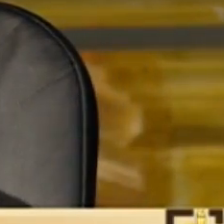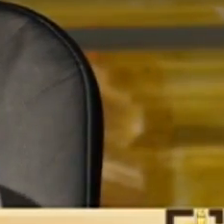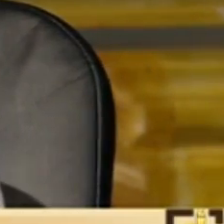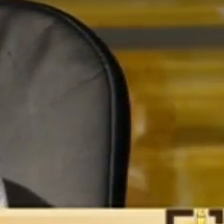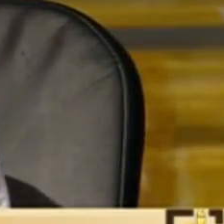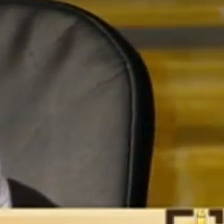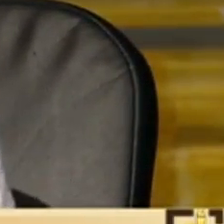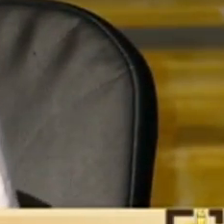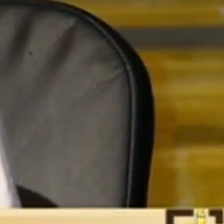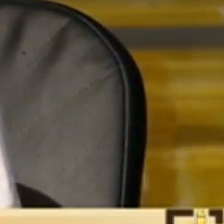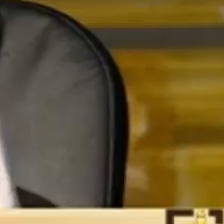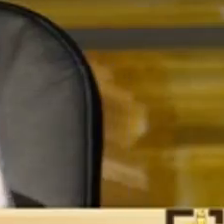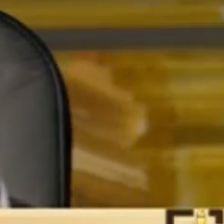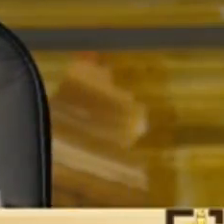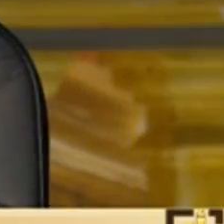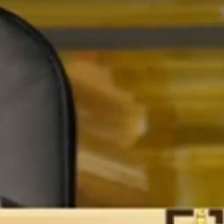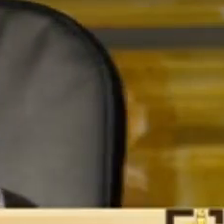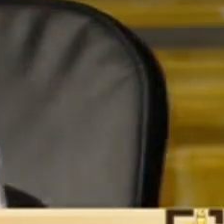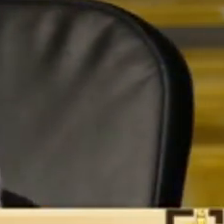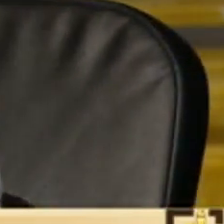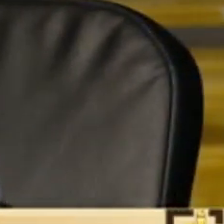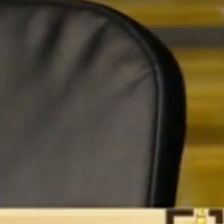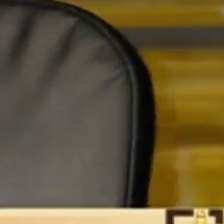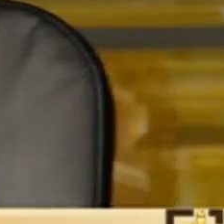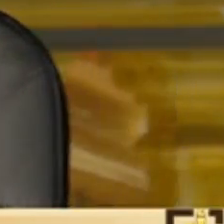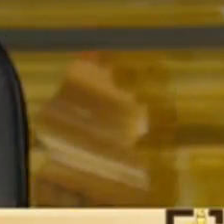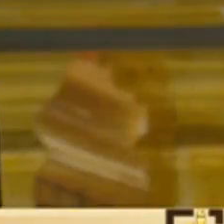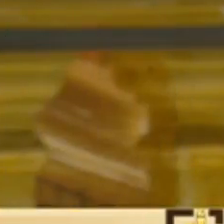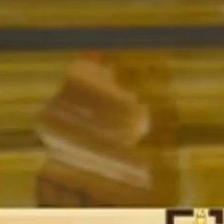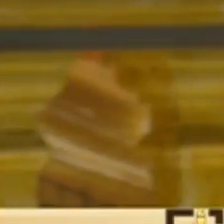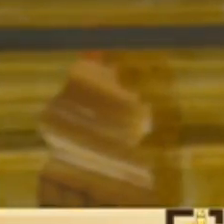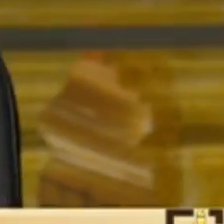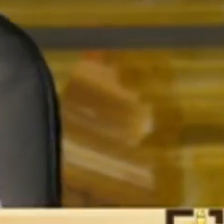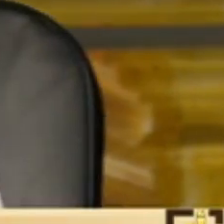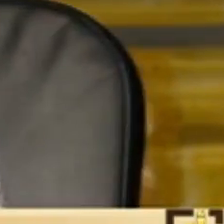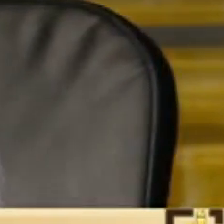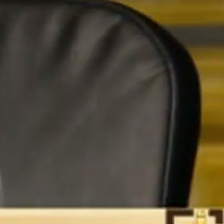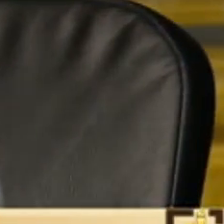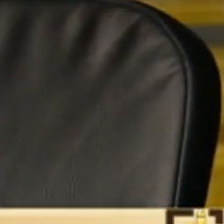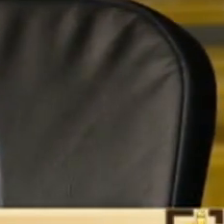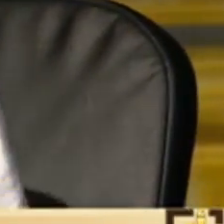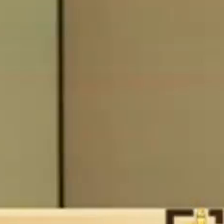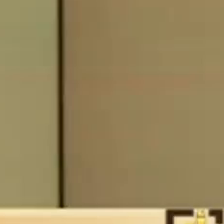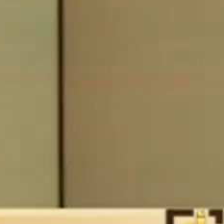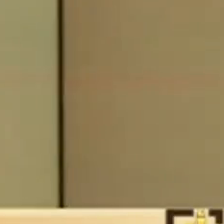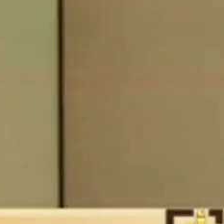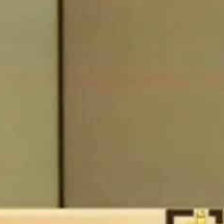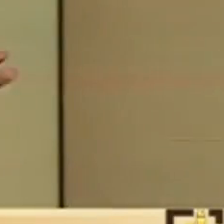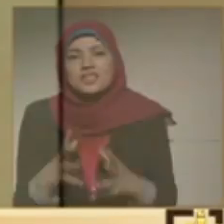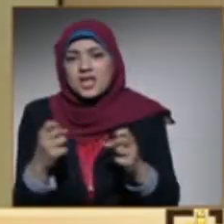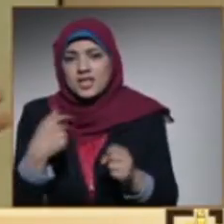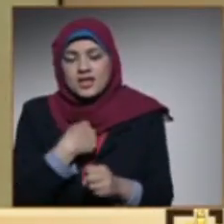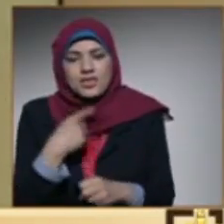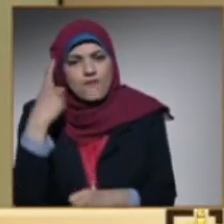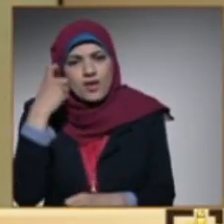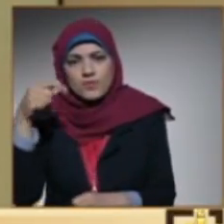وبتقعد تعلمني اقرا ازاي، والعربي والانجليزي والحساب كل حاجه ماما اللي بتعلمها لي. يعني انا دلوقتي فهمت